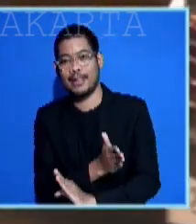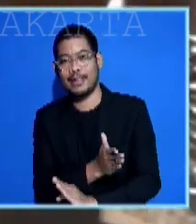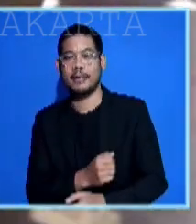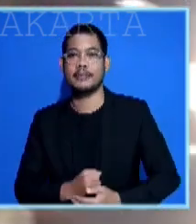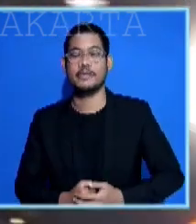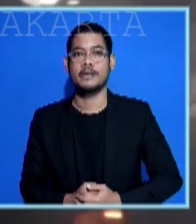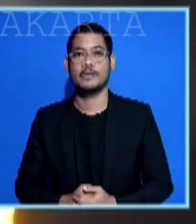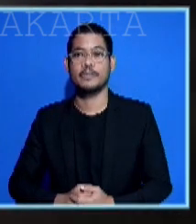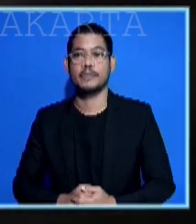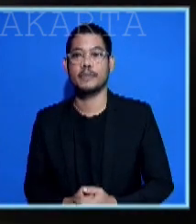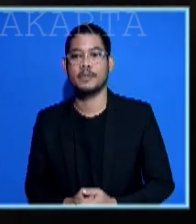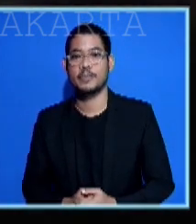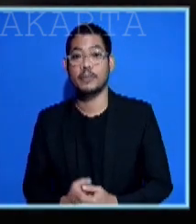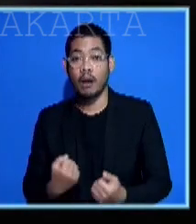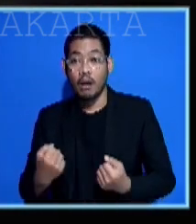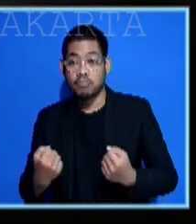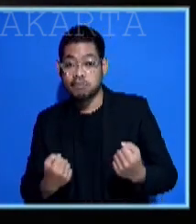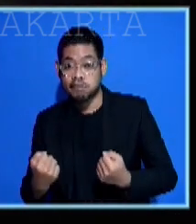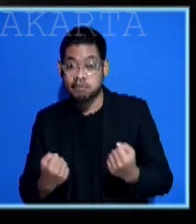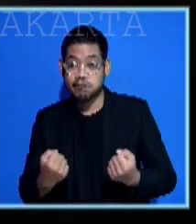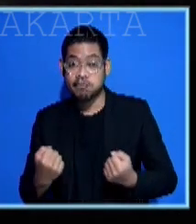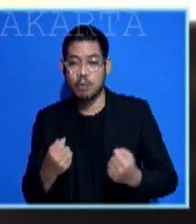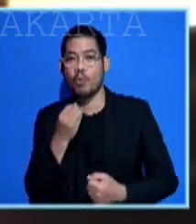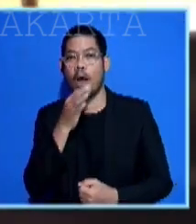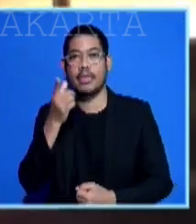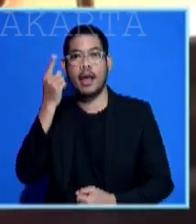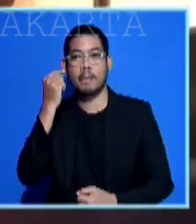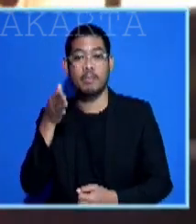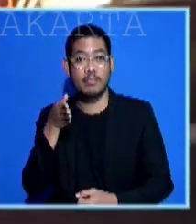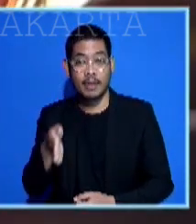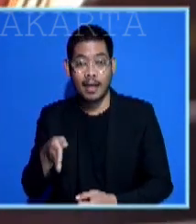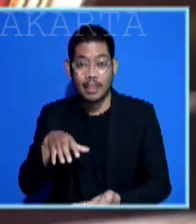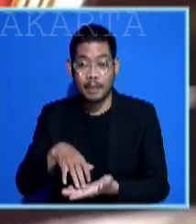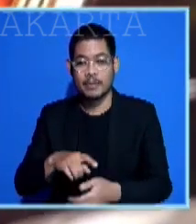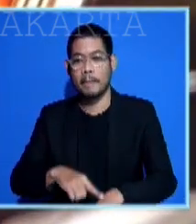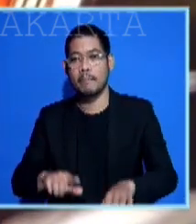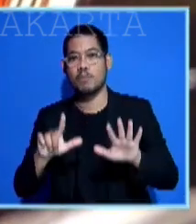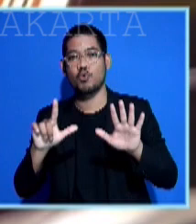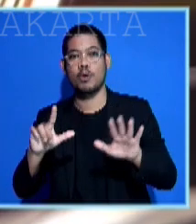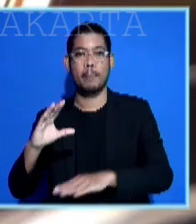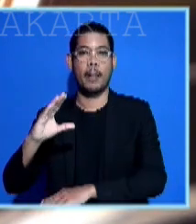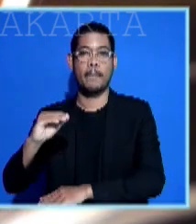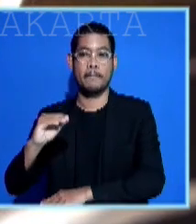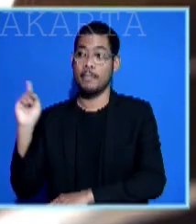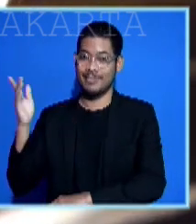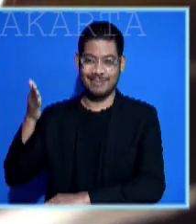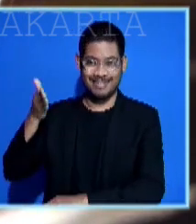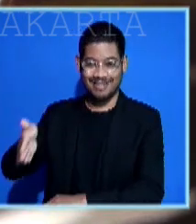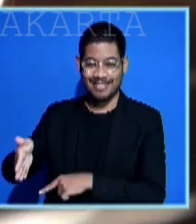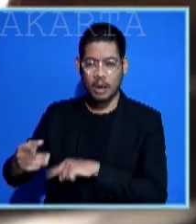Menaiki mobil berwarna hitam, Hadi Cahyanto yang datang pada pukul 19 waktu Indonesia Barat langsung masuk untuk menemui Sri